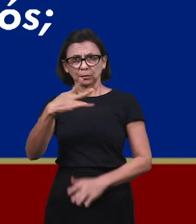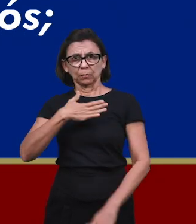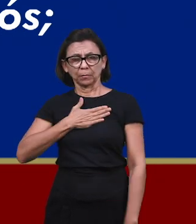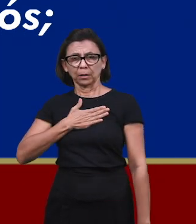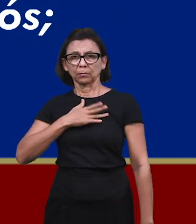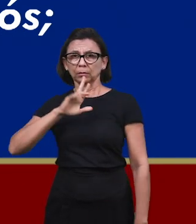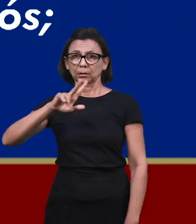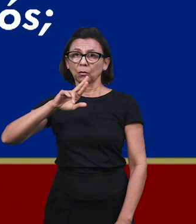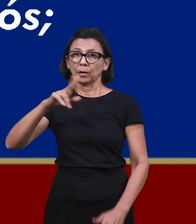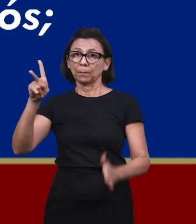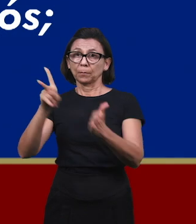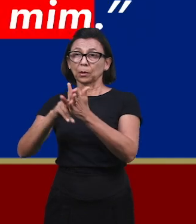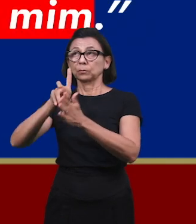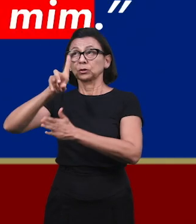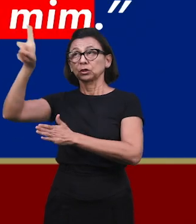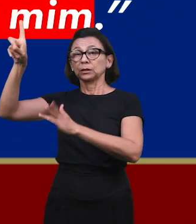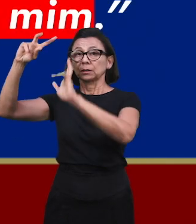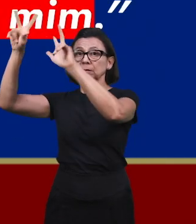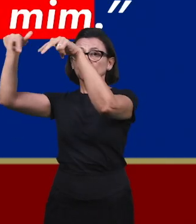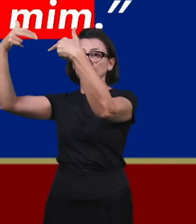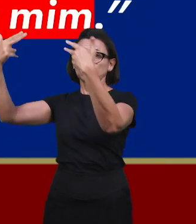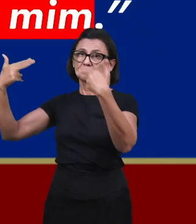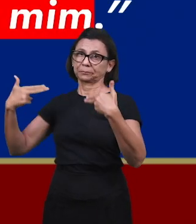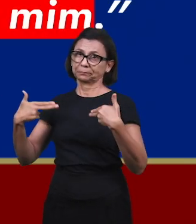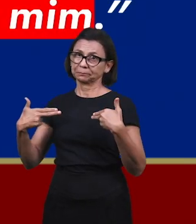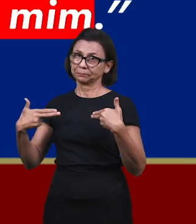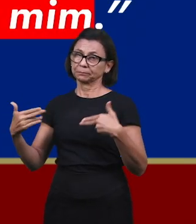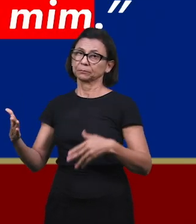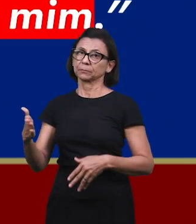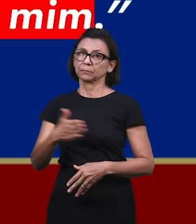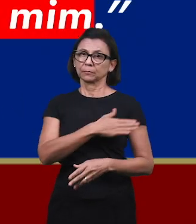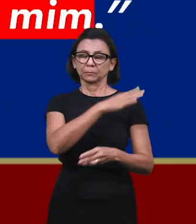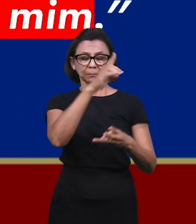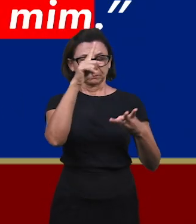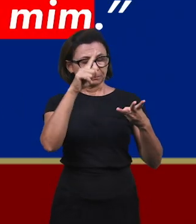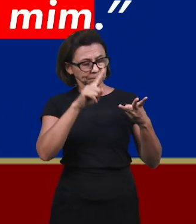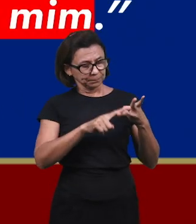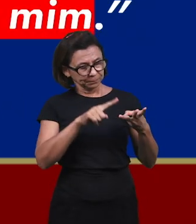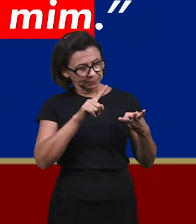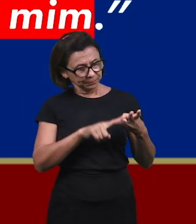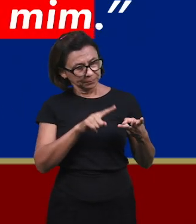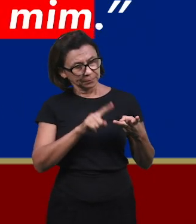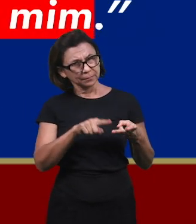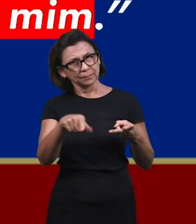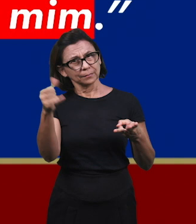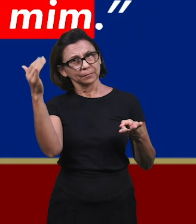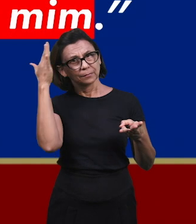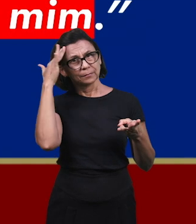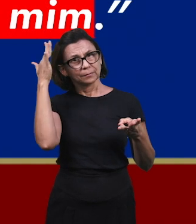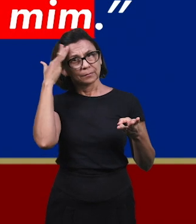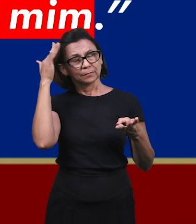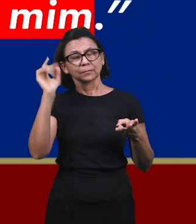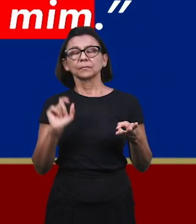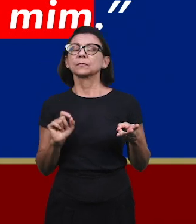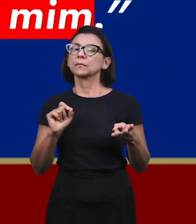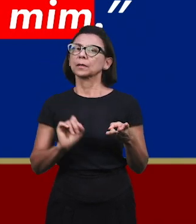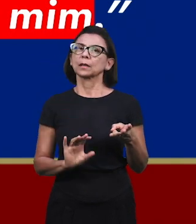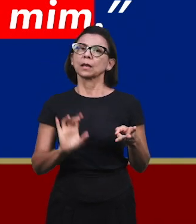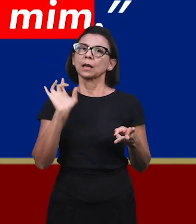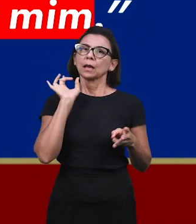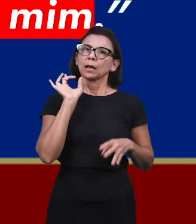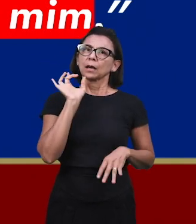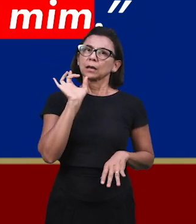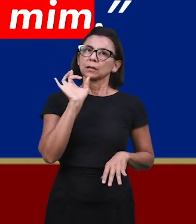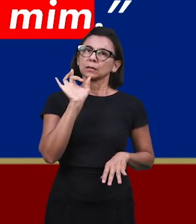Et ensuite, reconnaître que seulement Jésus peut amener au ciel. Jean 14,